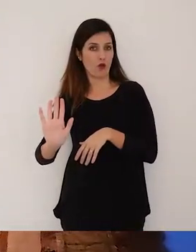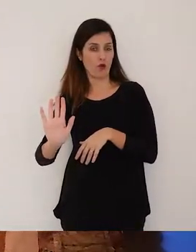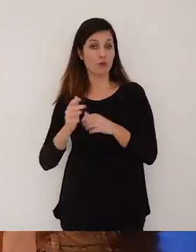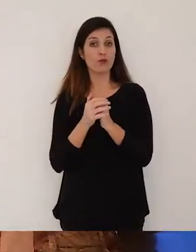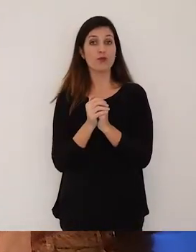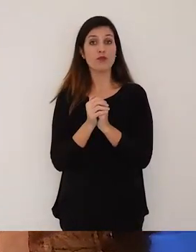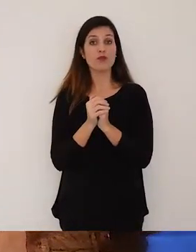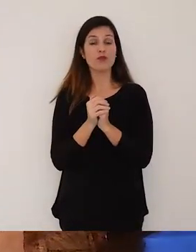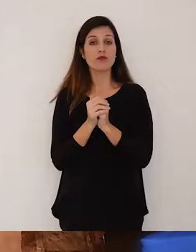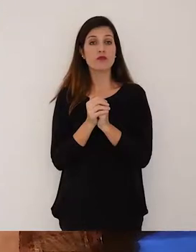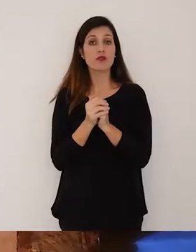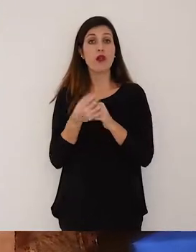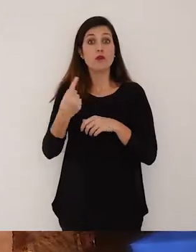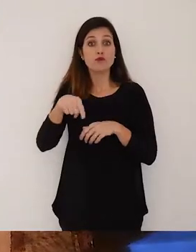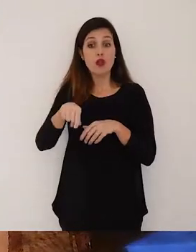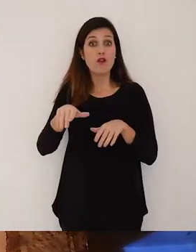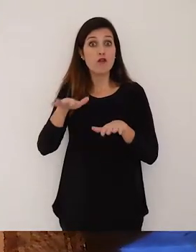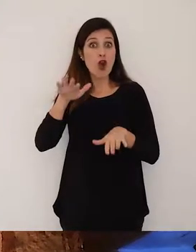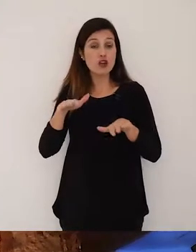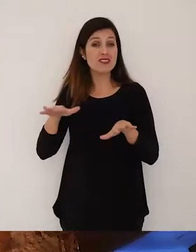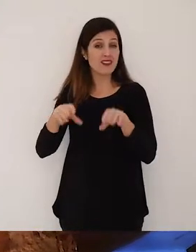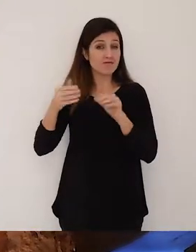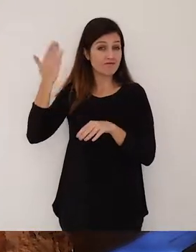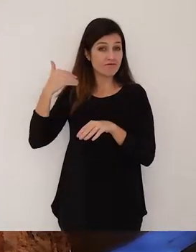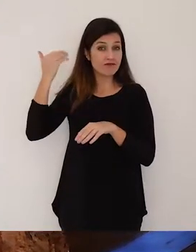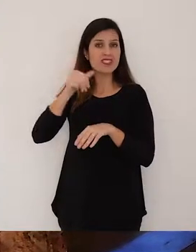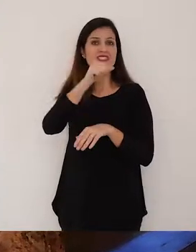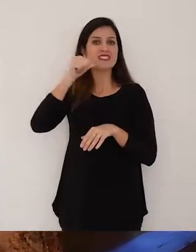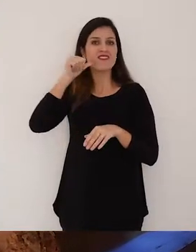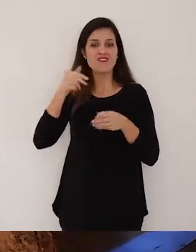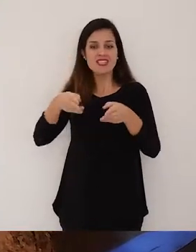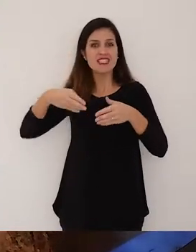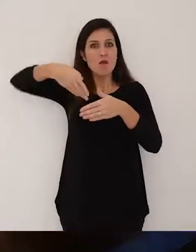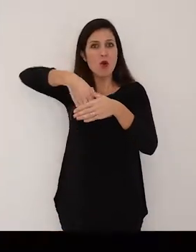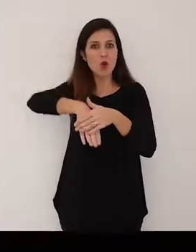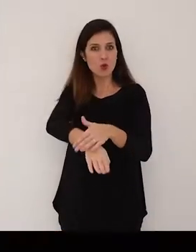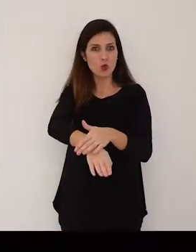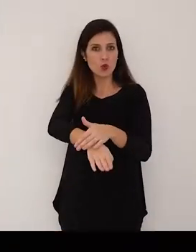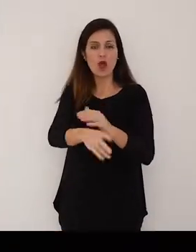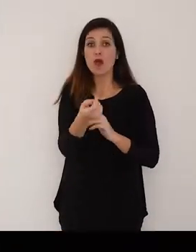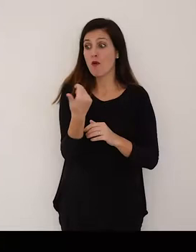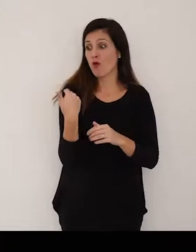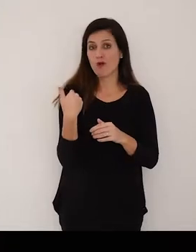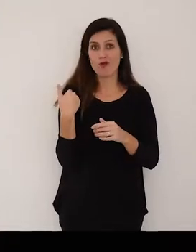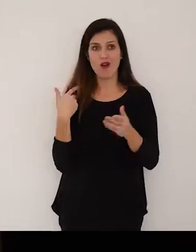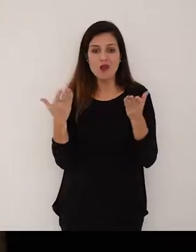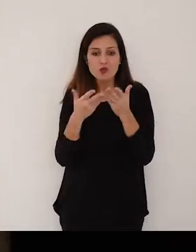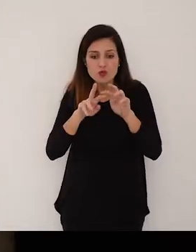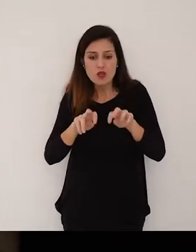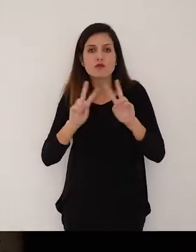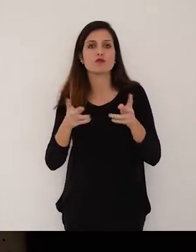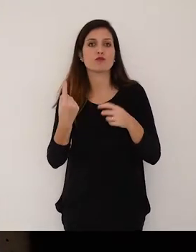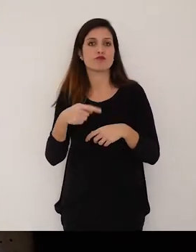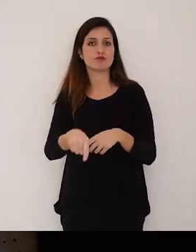L'invaso probabilmente aveva una funzione originaria sepolcrale, così come è stato ipotizzato nelle recenti attività di studio.